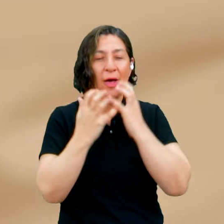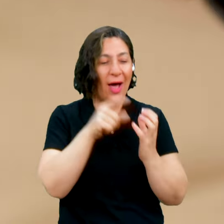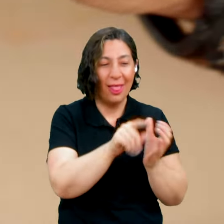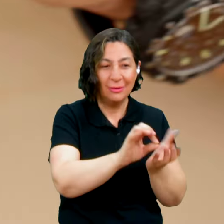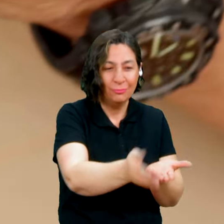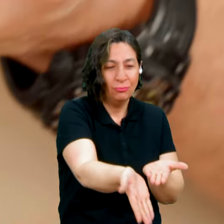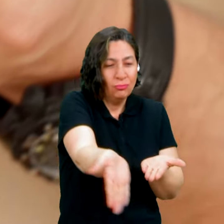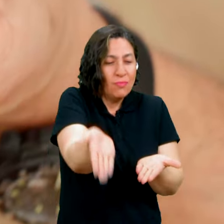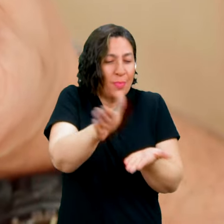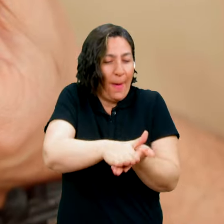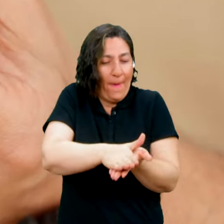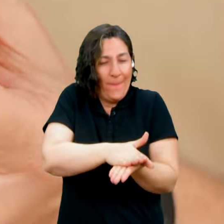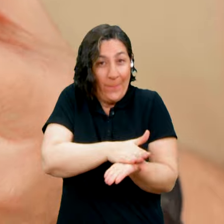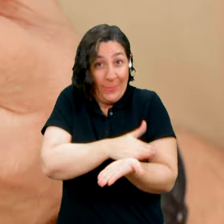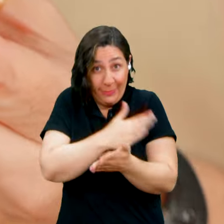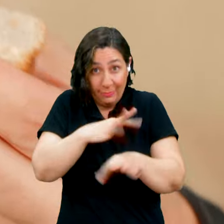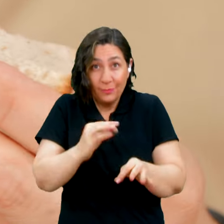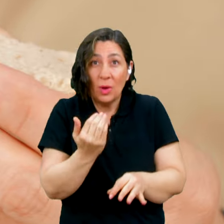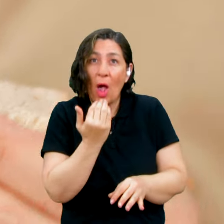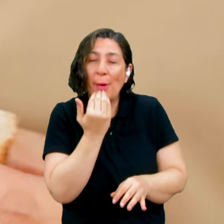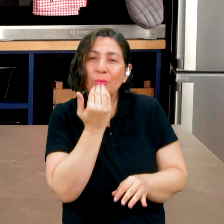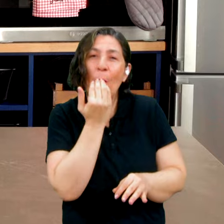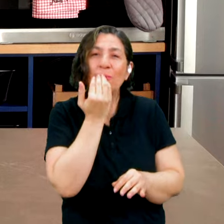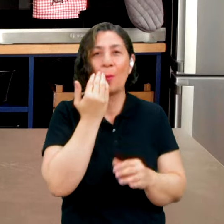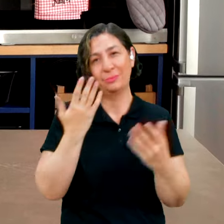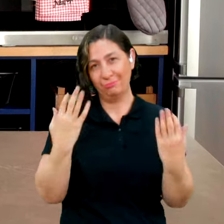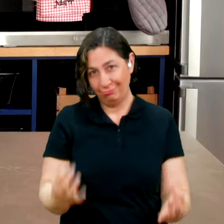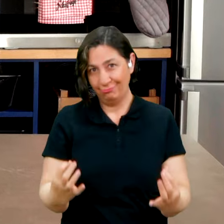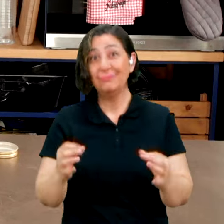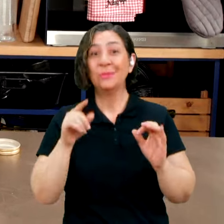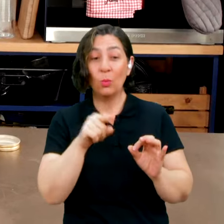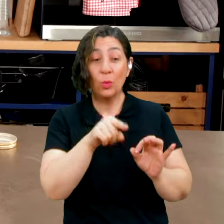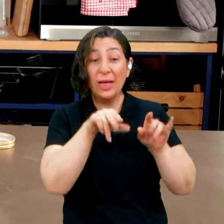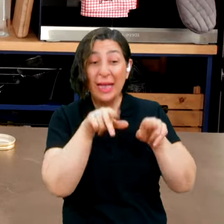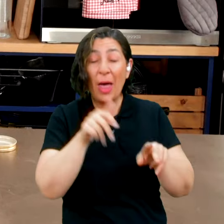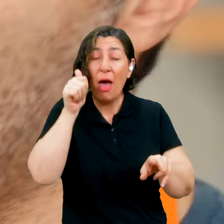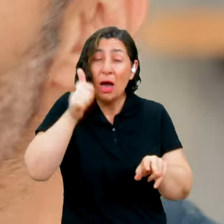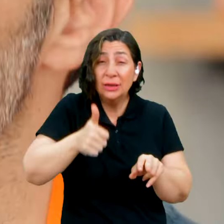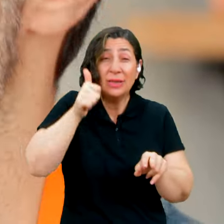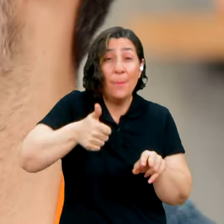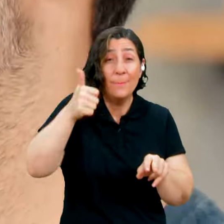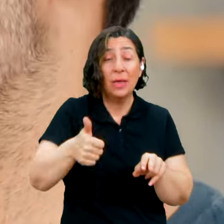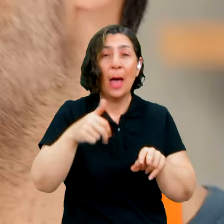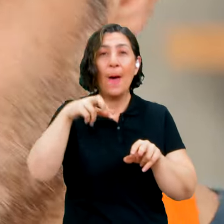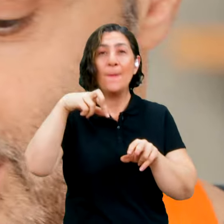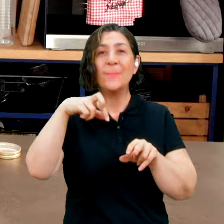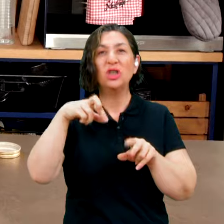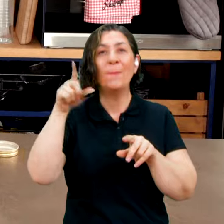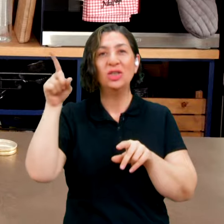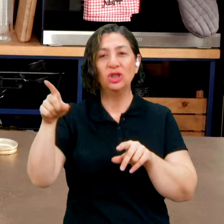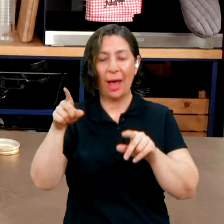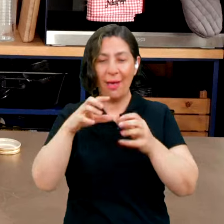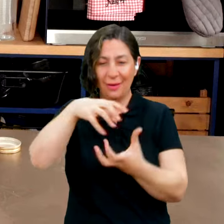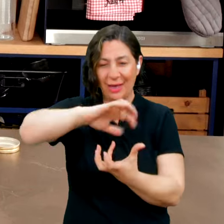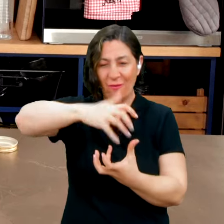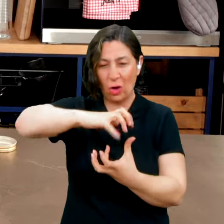lezzetli ayva marmeladından bolca süreceksiniz ve bu şekilde yiyeceksiniz. Bu marmelatı her zaman ve her zaman